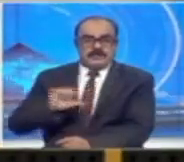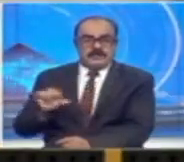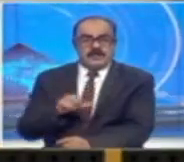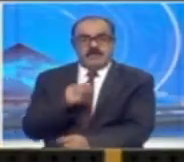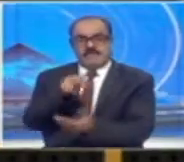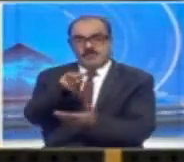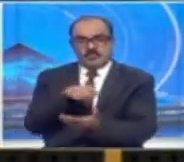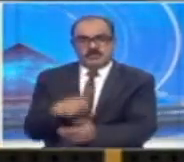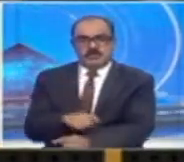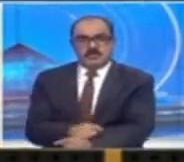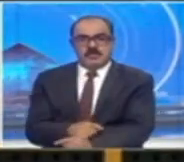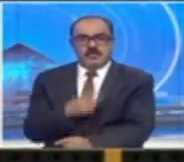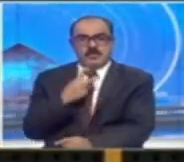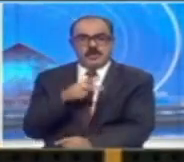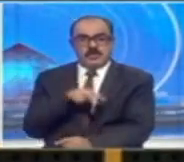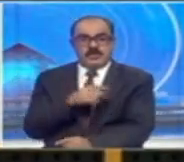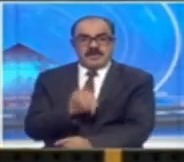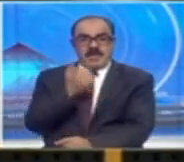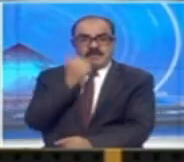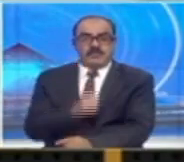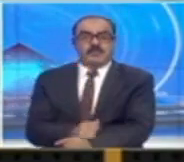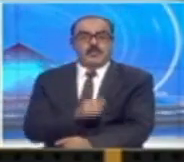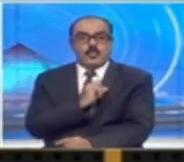حكم غرامة و81,502